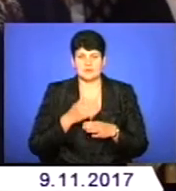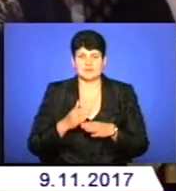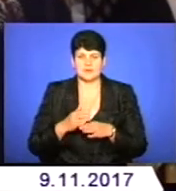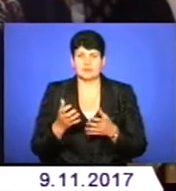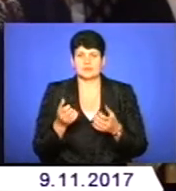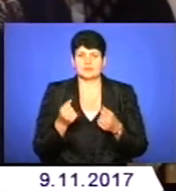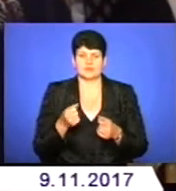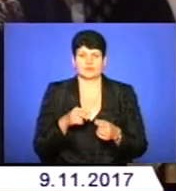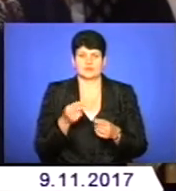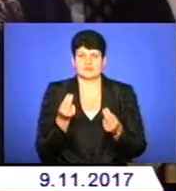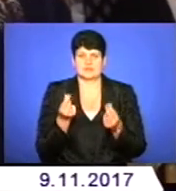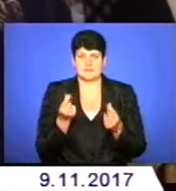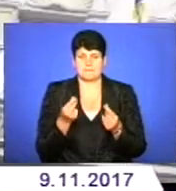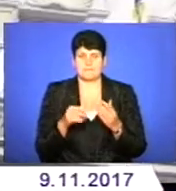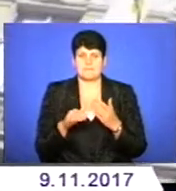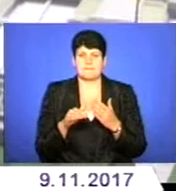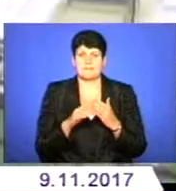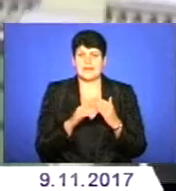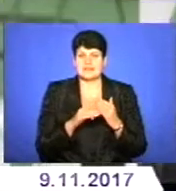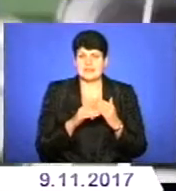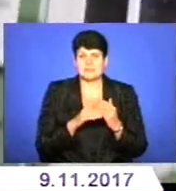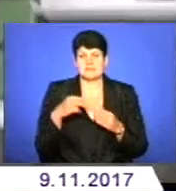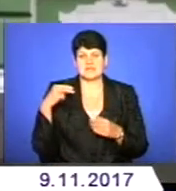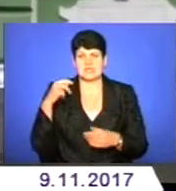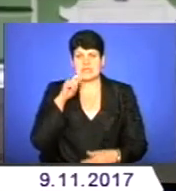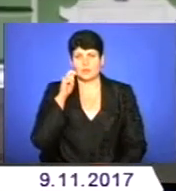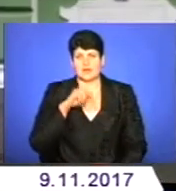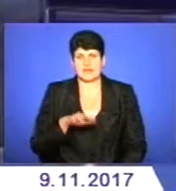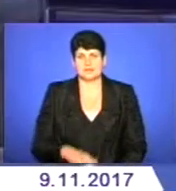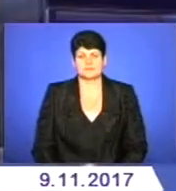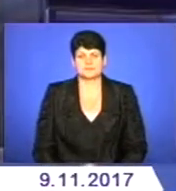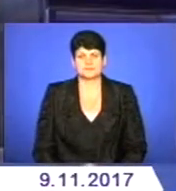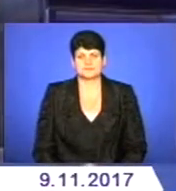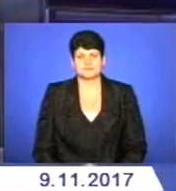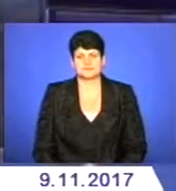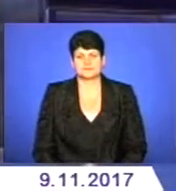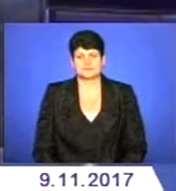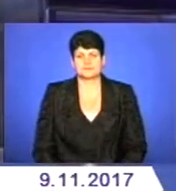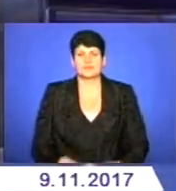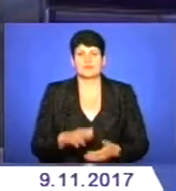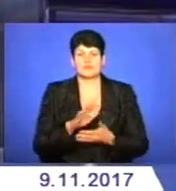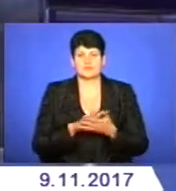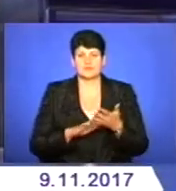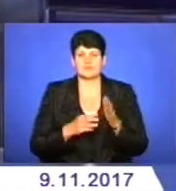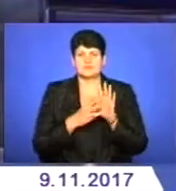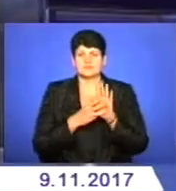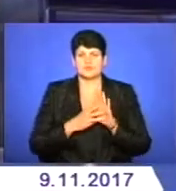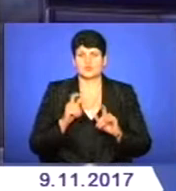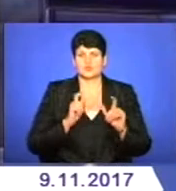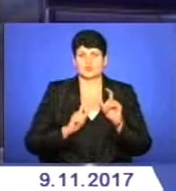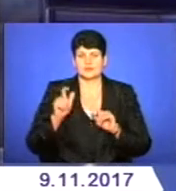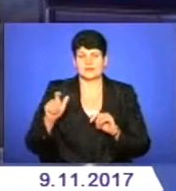іменні стипендії президента України. Соломія Струс, Андрій Бодак, Вісті ТВ. Продовжуємо. 8 студентам